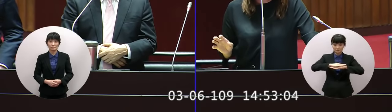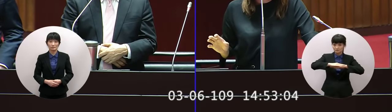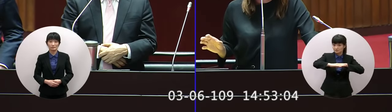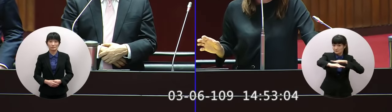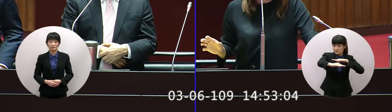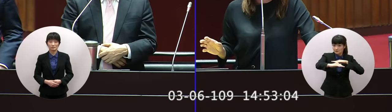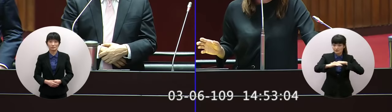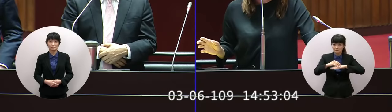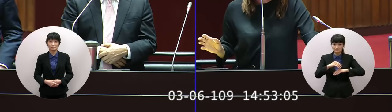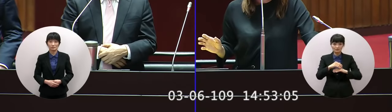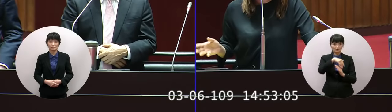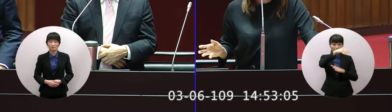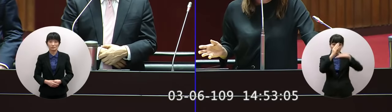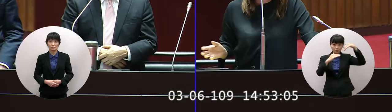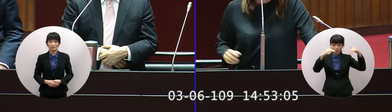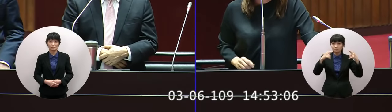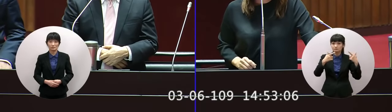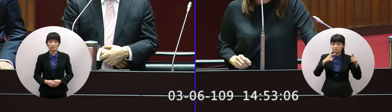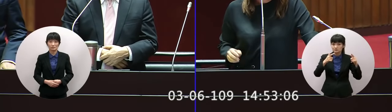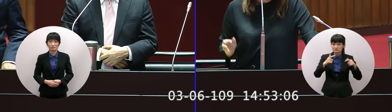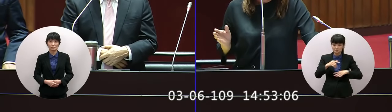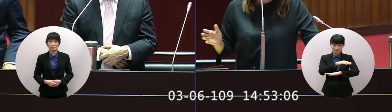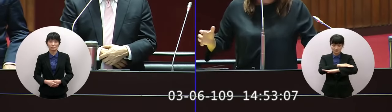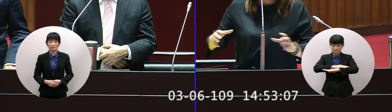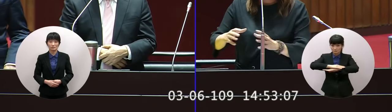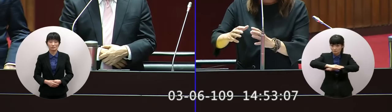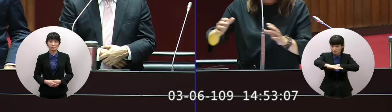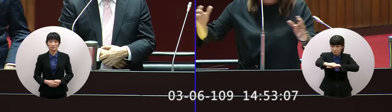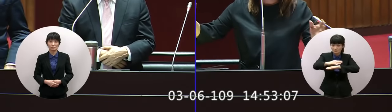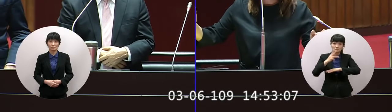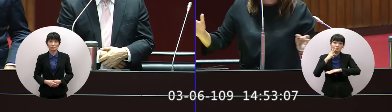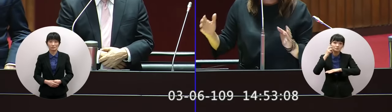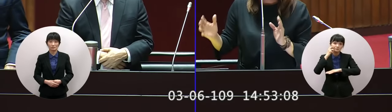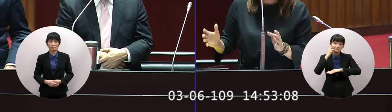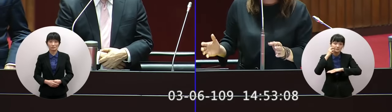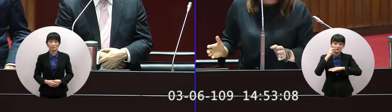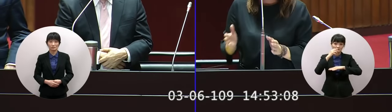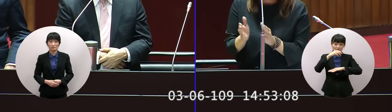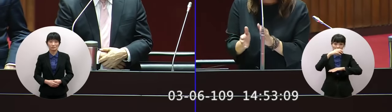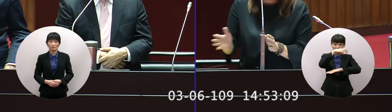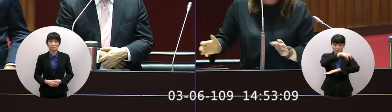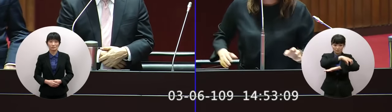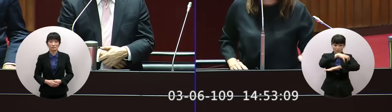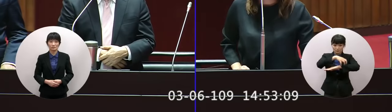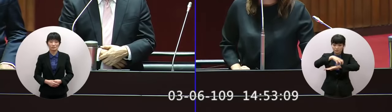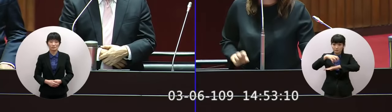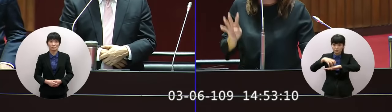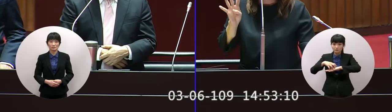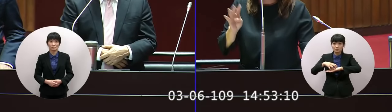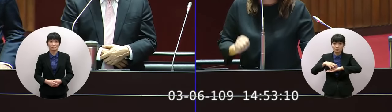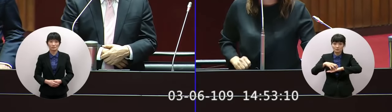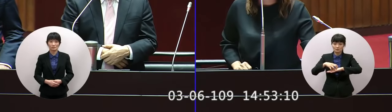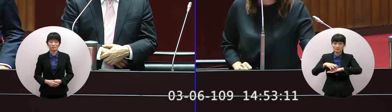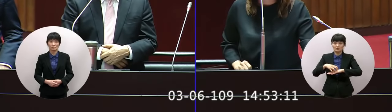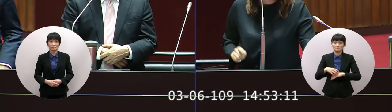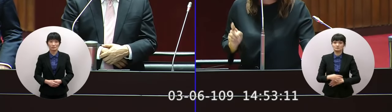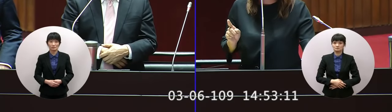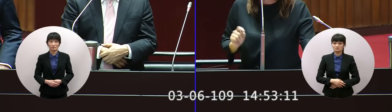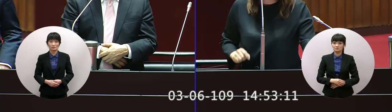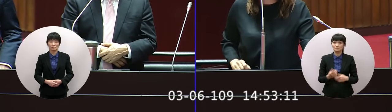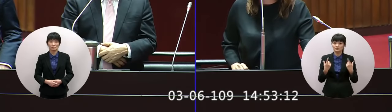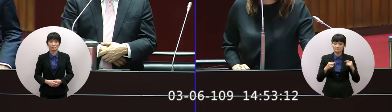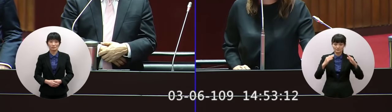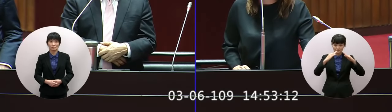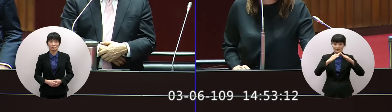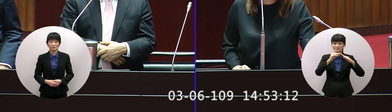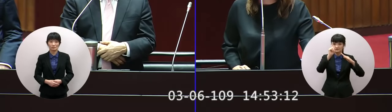了四间铁皮屋，所谓铁皮屋大概是一间啦，可是把它隔成四间，有四户人家，其